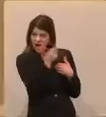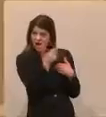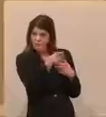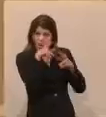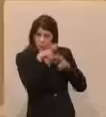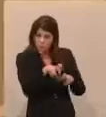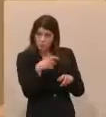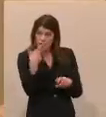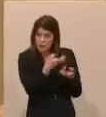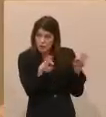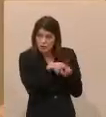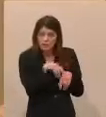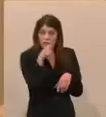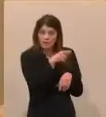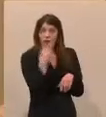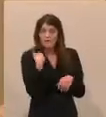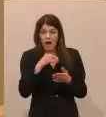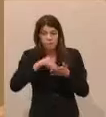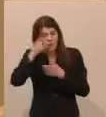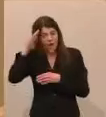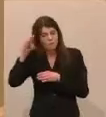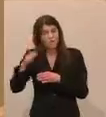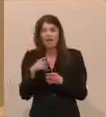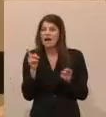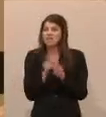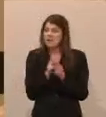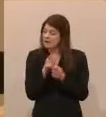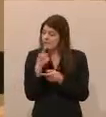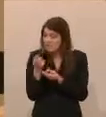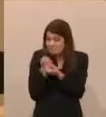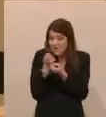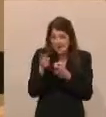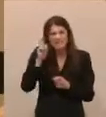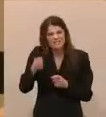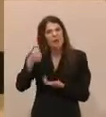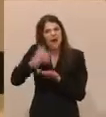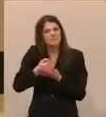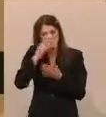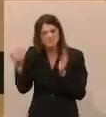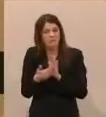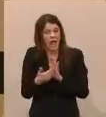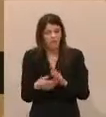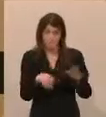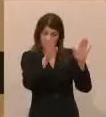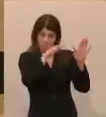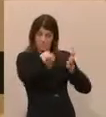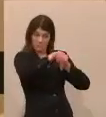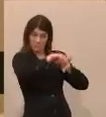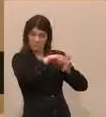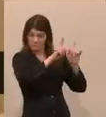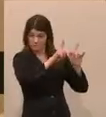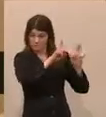im Untersuchungsausschuss Beamte zum Amtsmissbrauch angestiftet. Ich berichtige tatsächlich. Ich habe